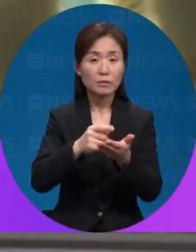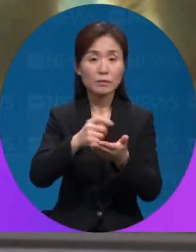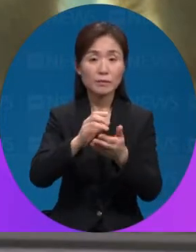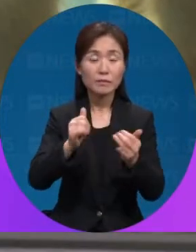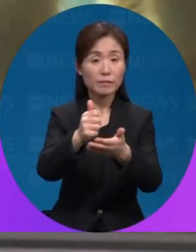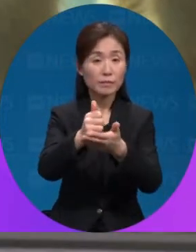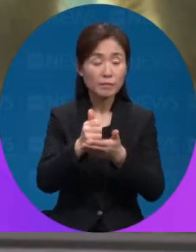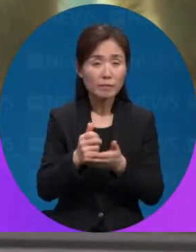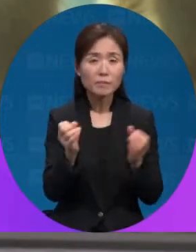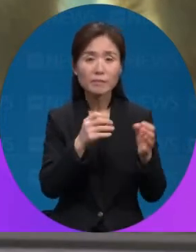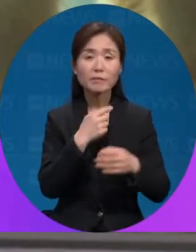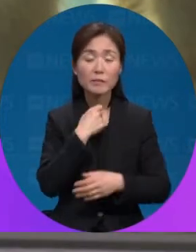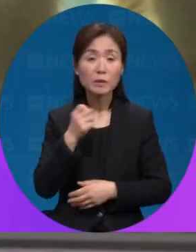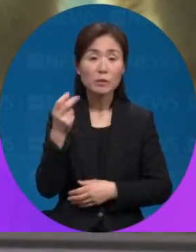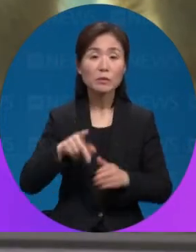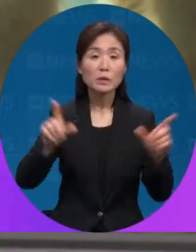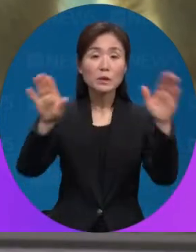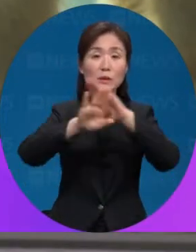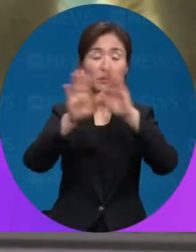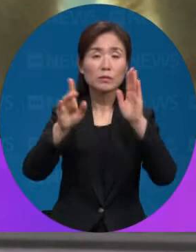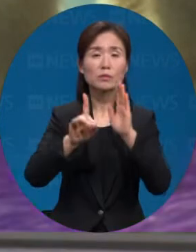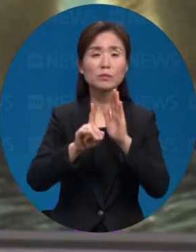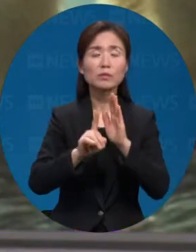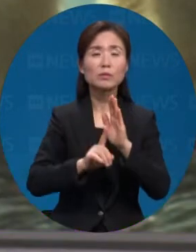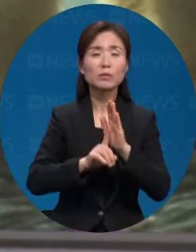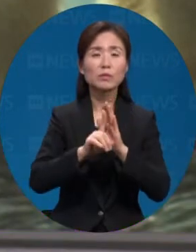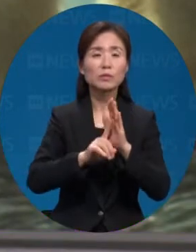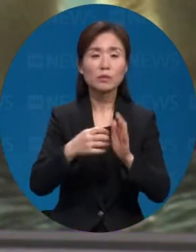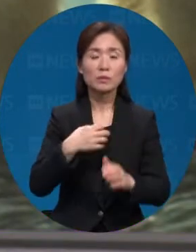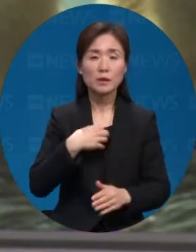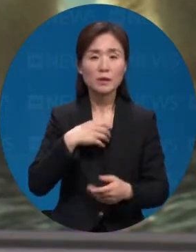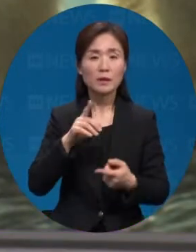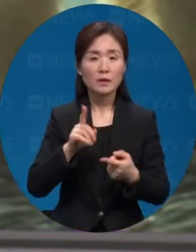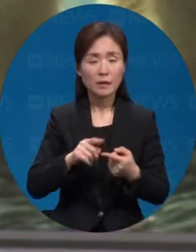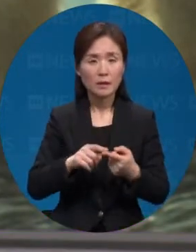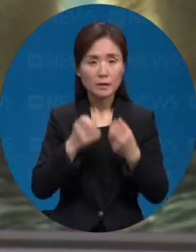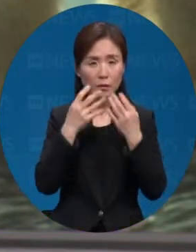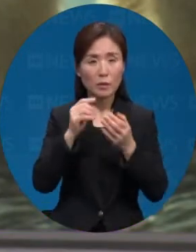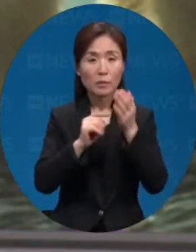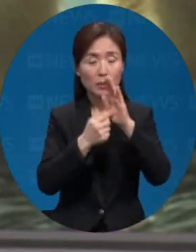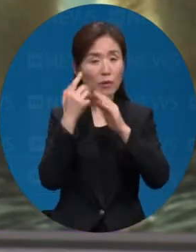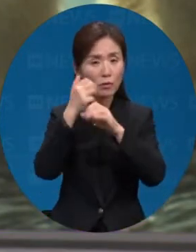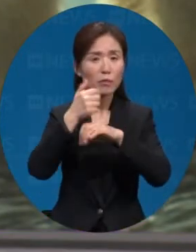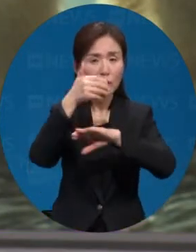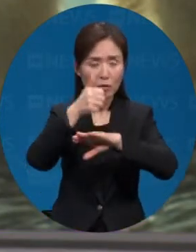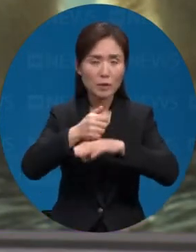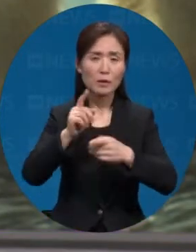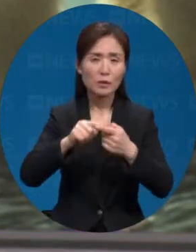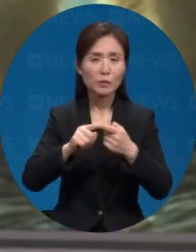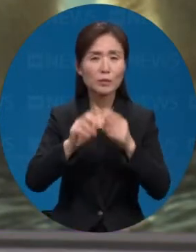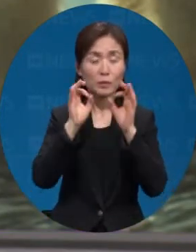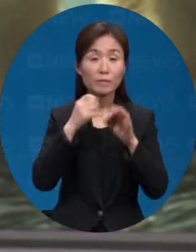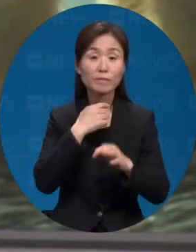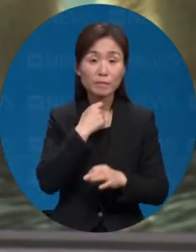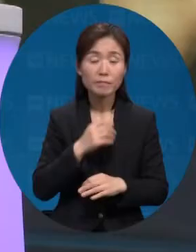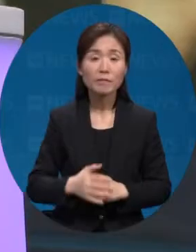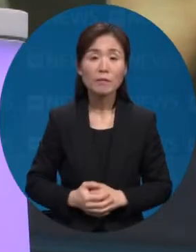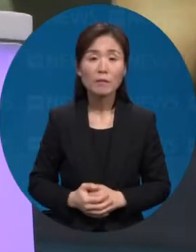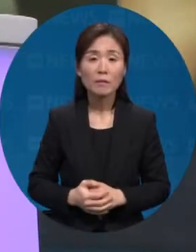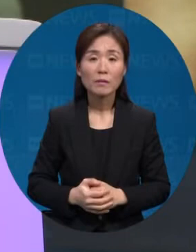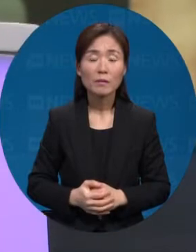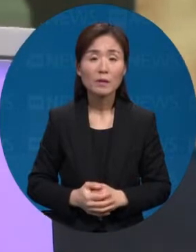요 기후 위기에 관해 새로 발표된 연구 결과도 이어서 살펴보겠습니다 자 환경 기자 딱